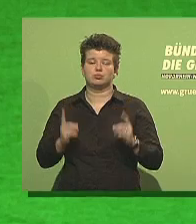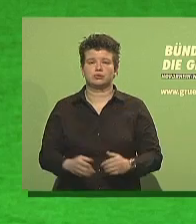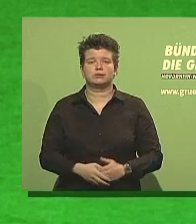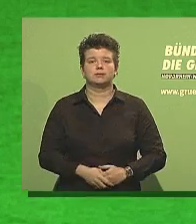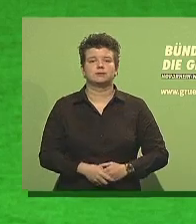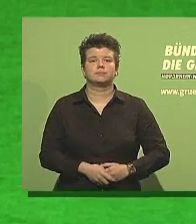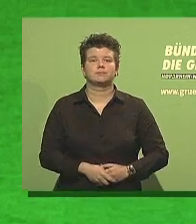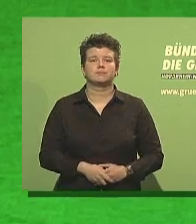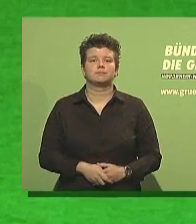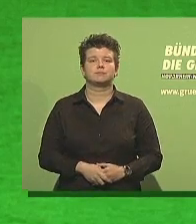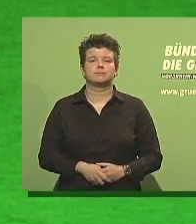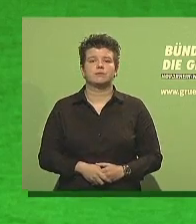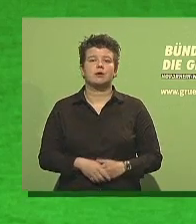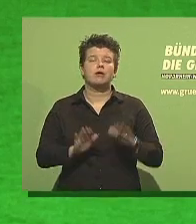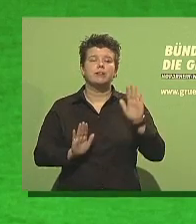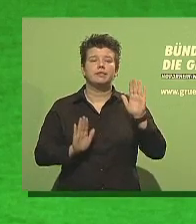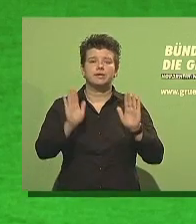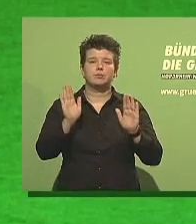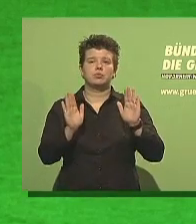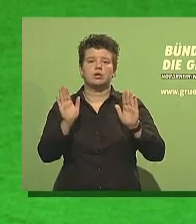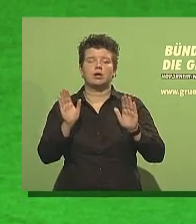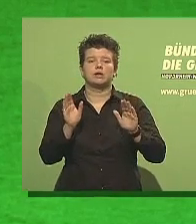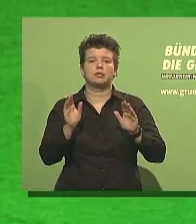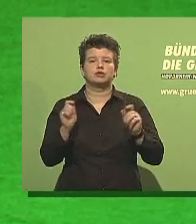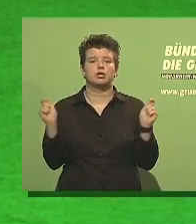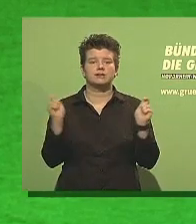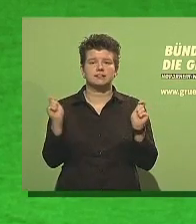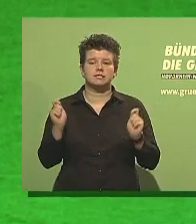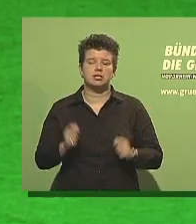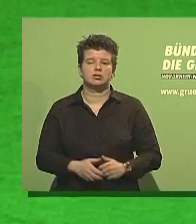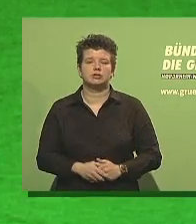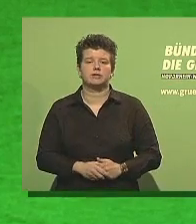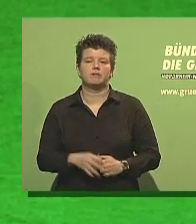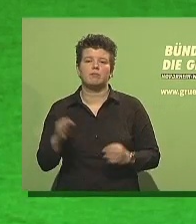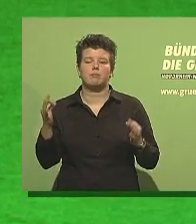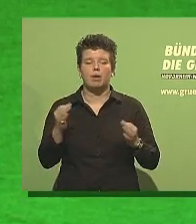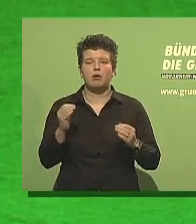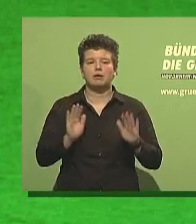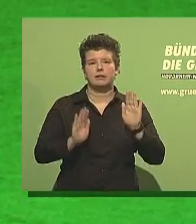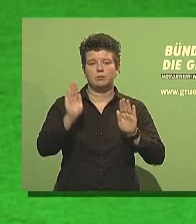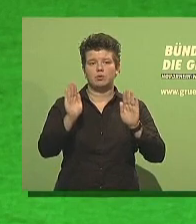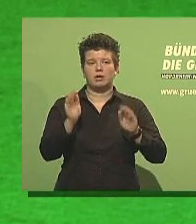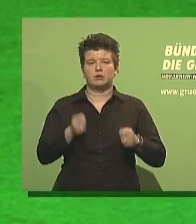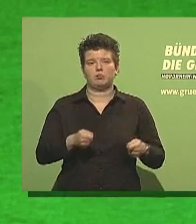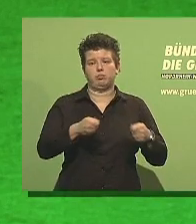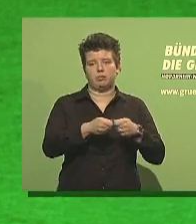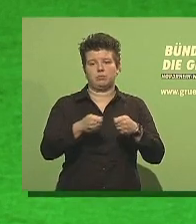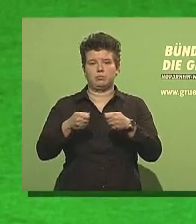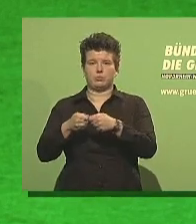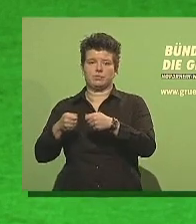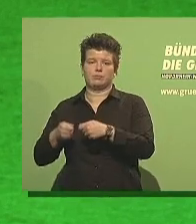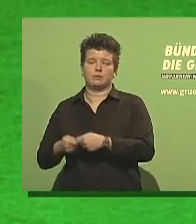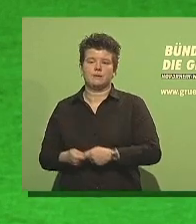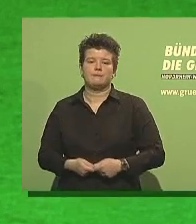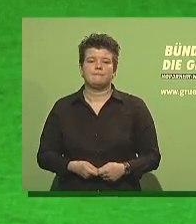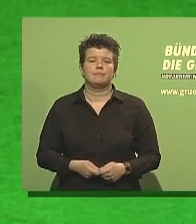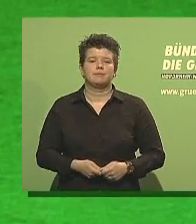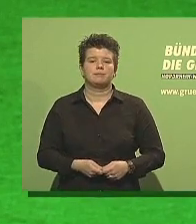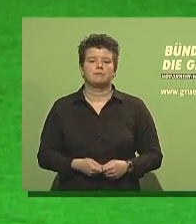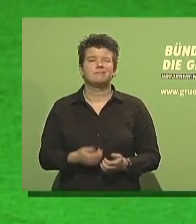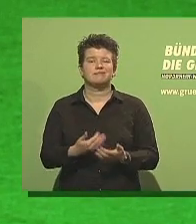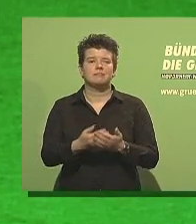demokratische Zivilgesellschaft funktionierende globale Bündnisse. Und da ist es doch verrückt, wenn Merkel, Murks und Co.